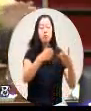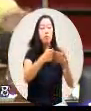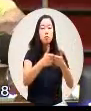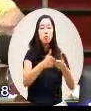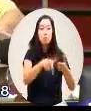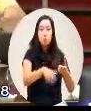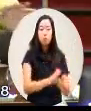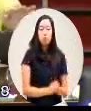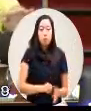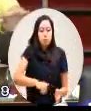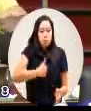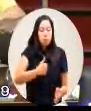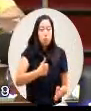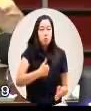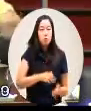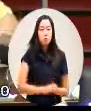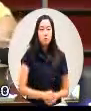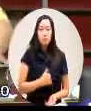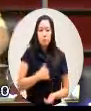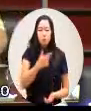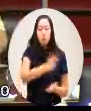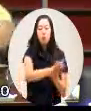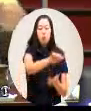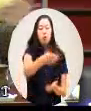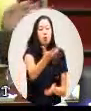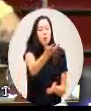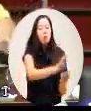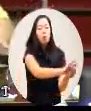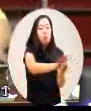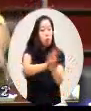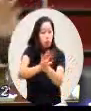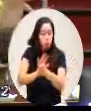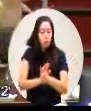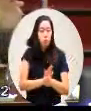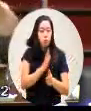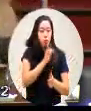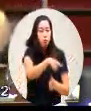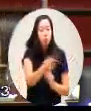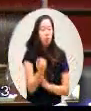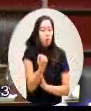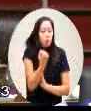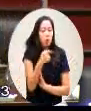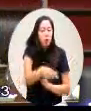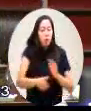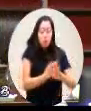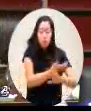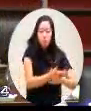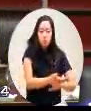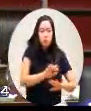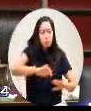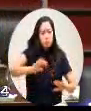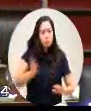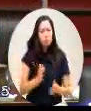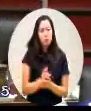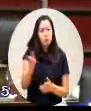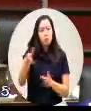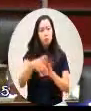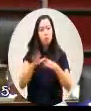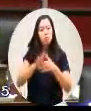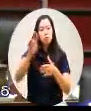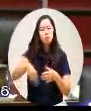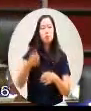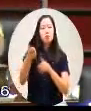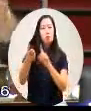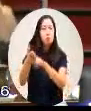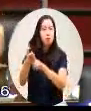是为着多数的老师，为着咱的教育咧拍拼咧付出。但是刘亚